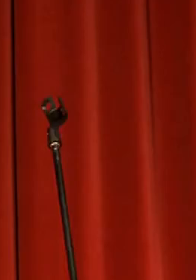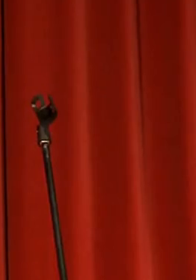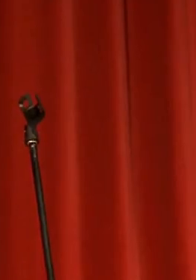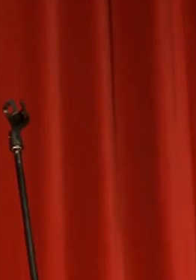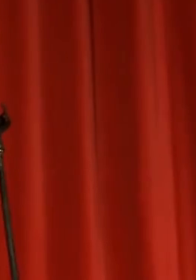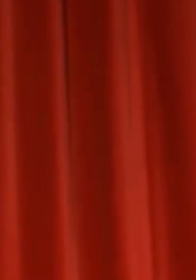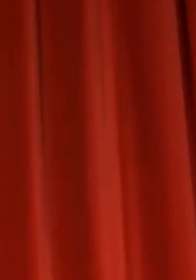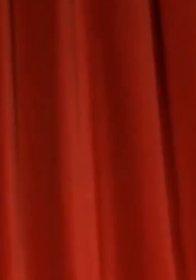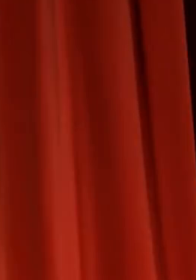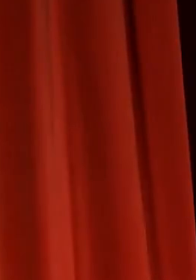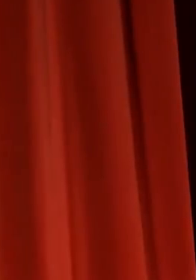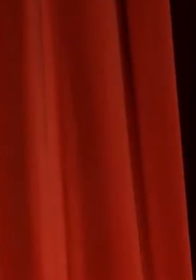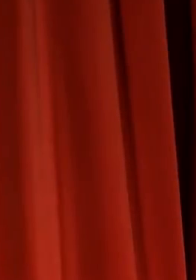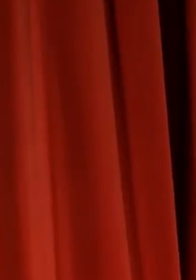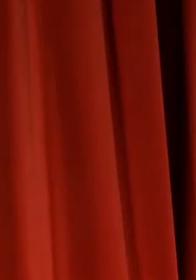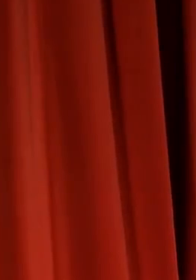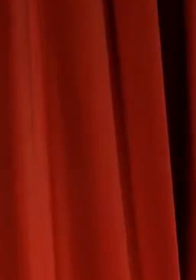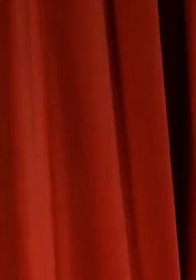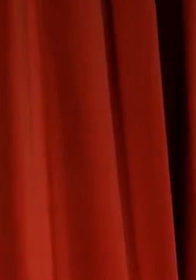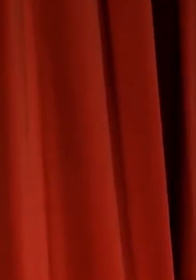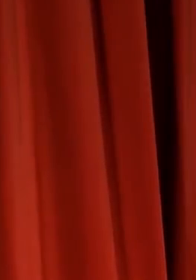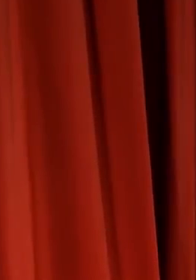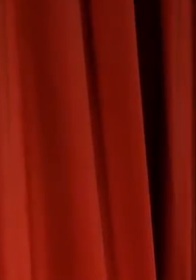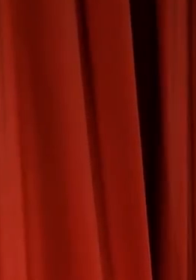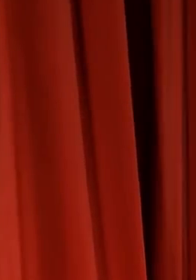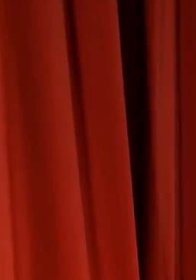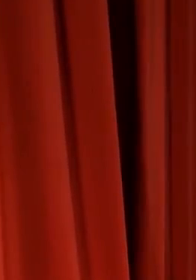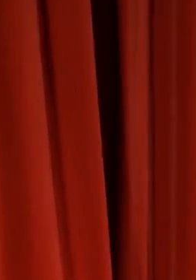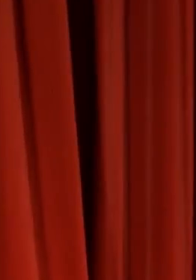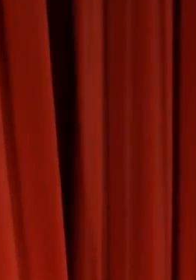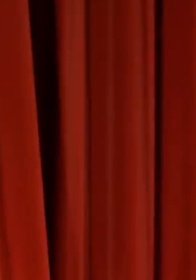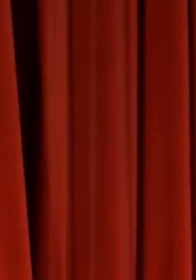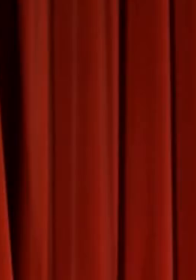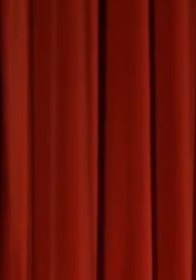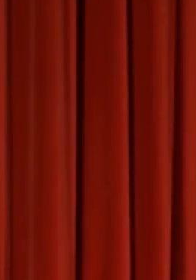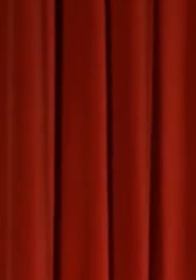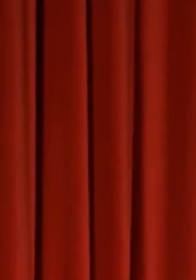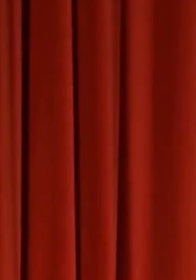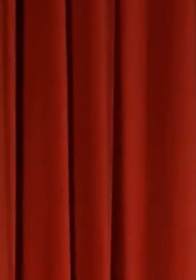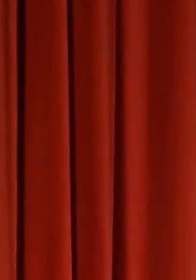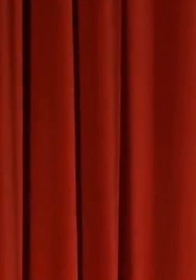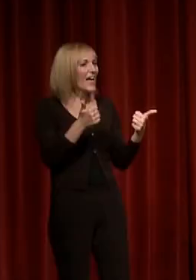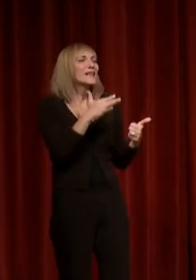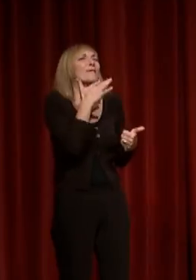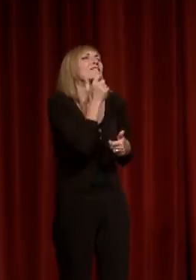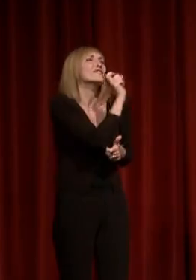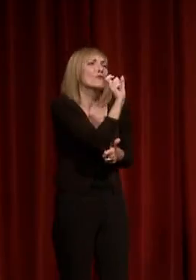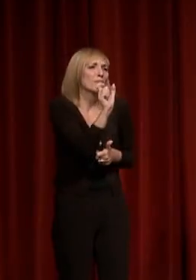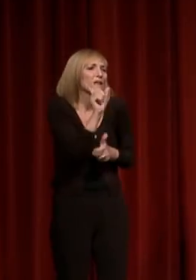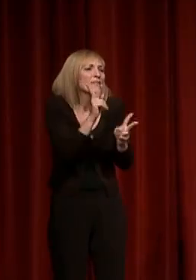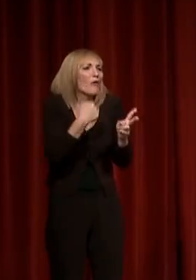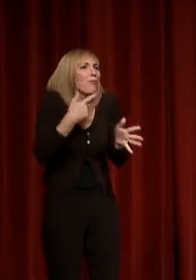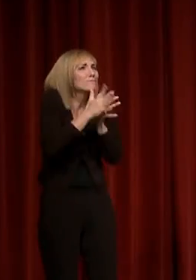Nedvomno so se zabavali, k temu pa je verjetno pripomogla tudi tolmačka, ker je morala prevesti lep izbor sočnih besed